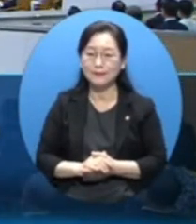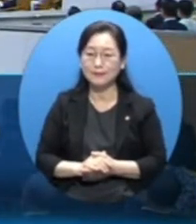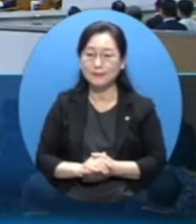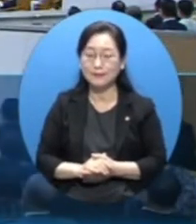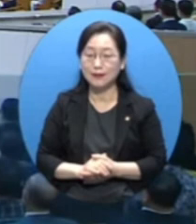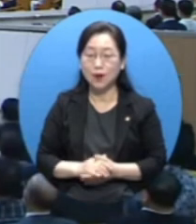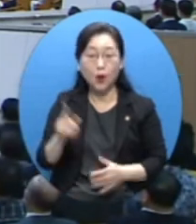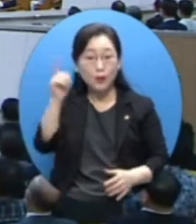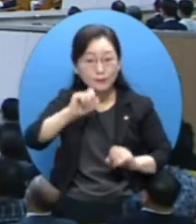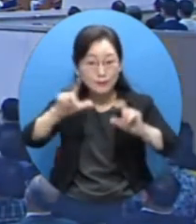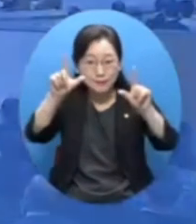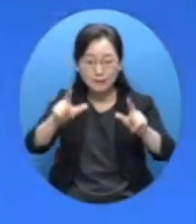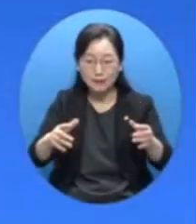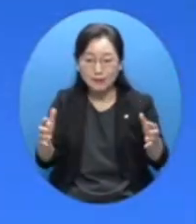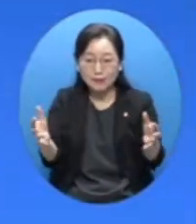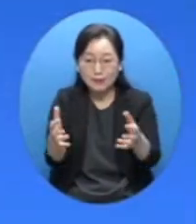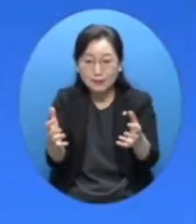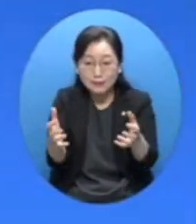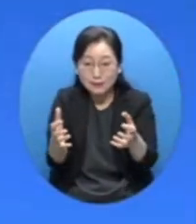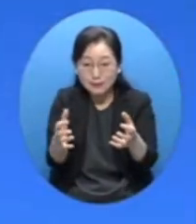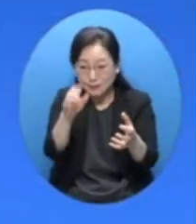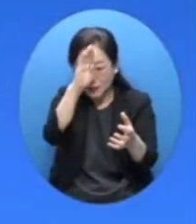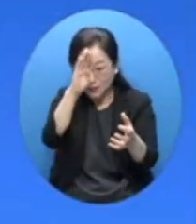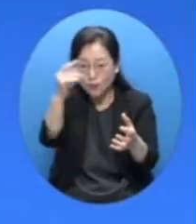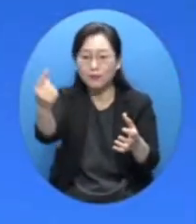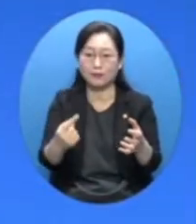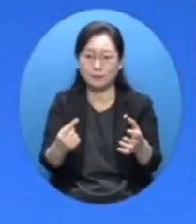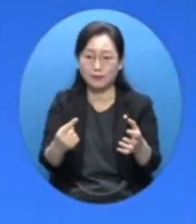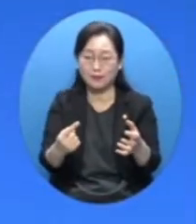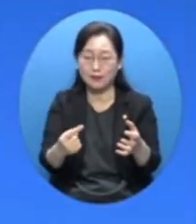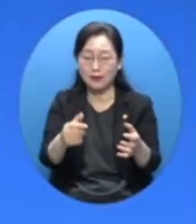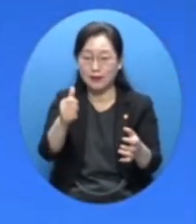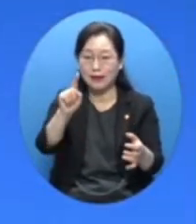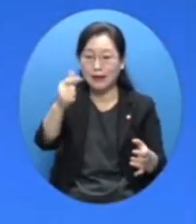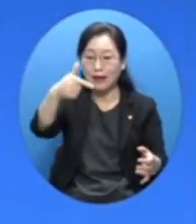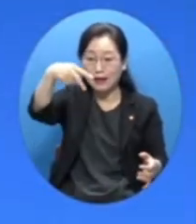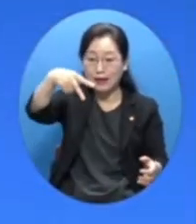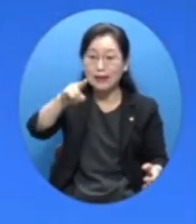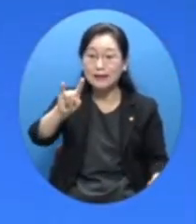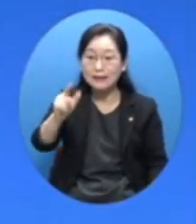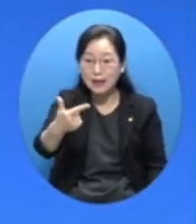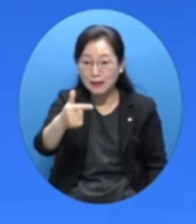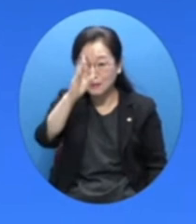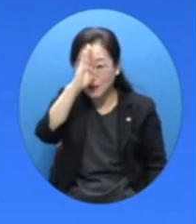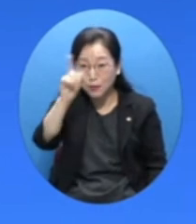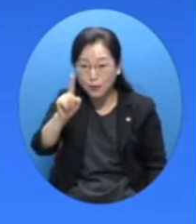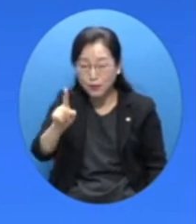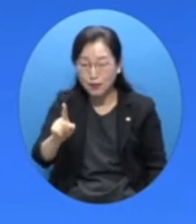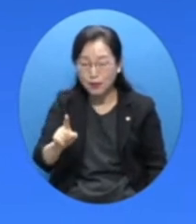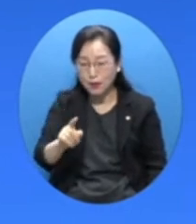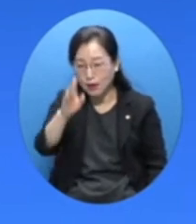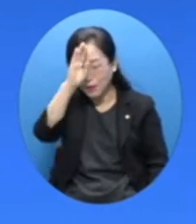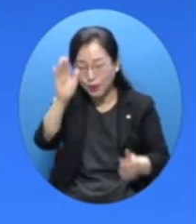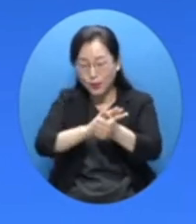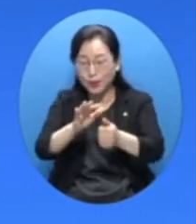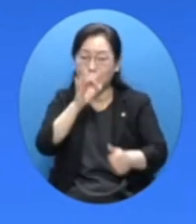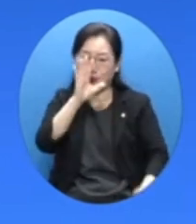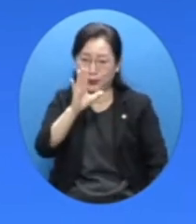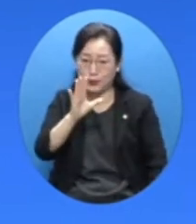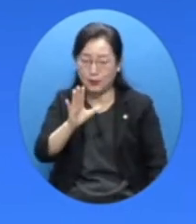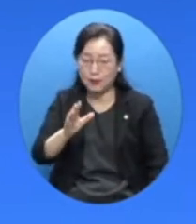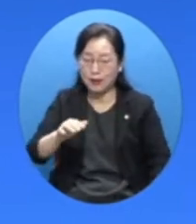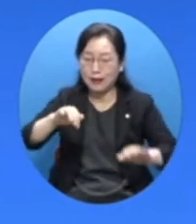하루는 한센병 환자가 예수님께 나왔습니다 한센병은 당시 불치병으로 사람과 격리되어 지내